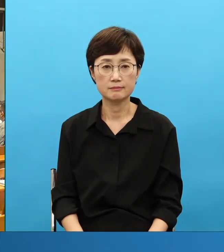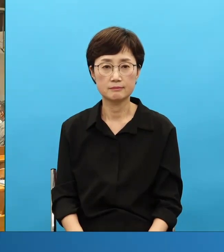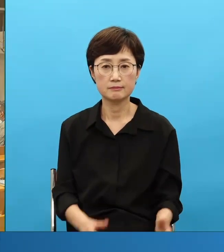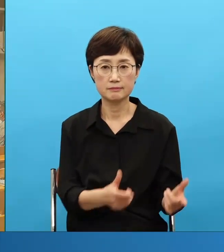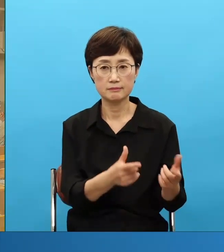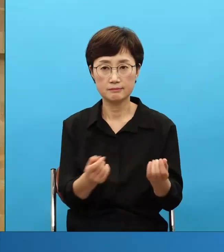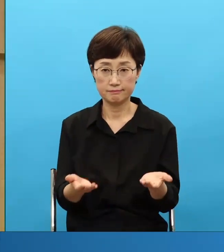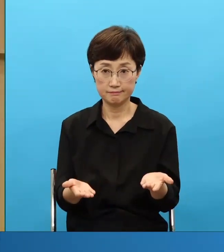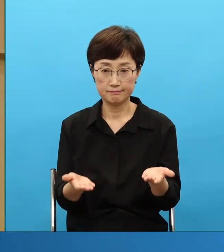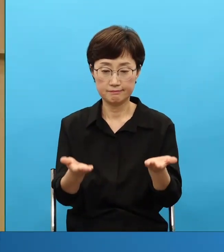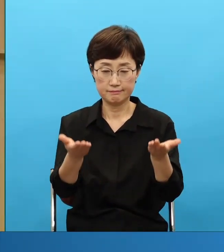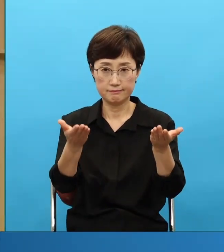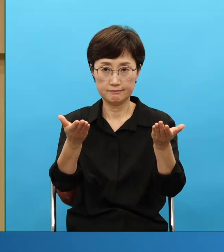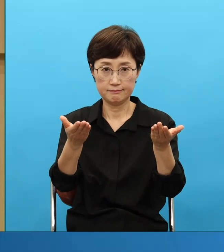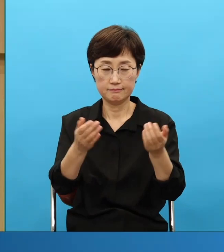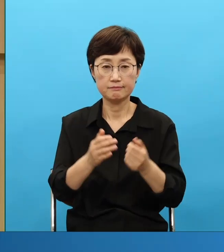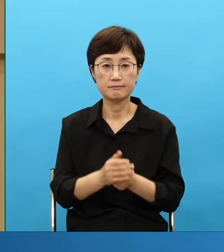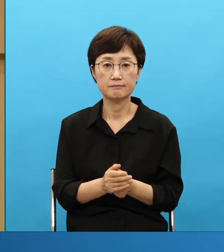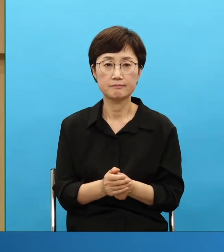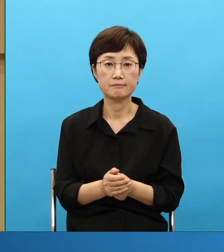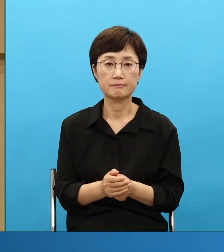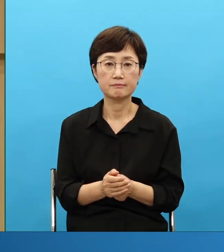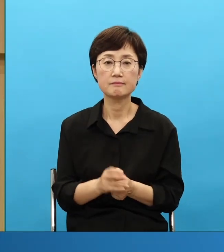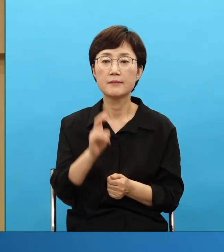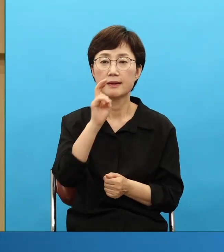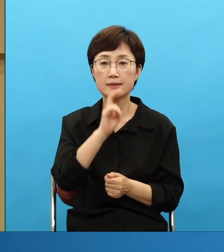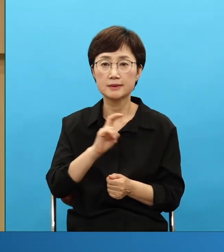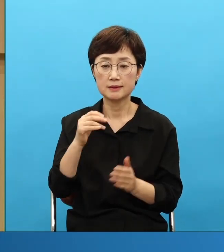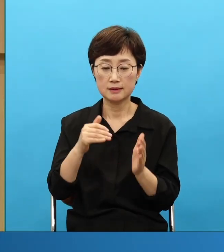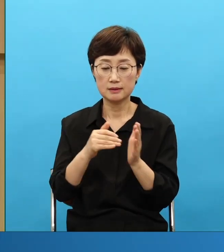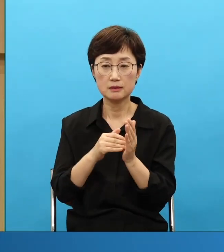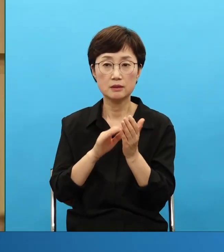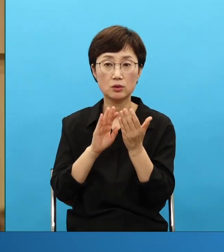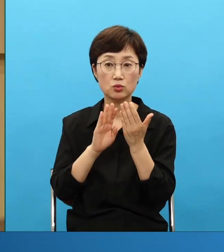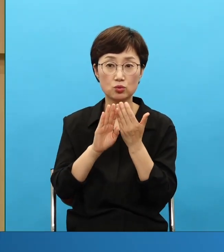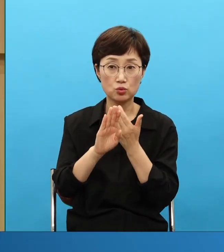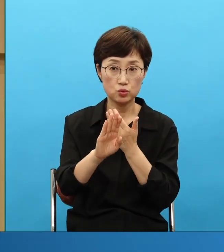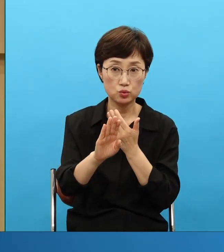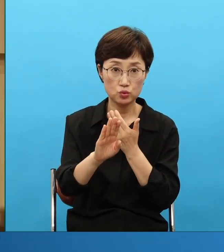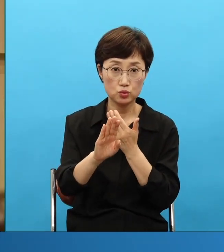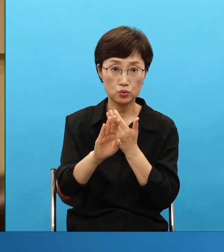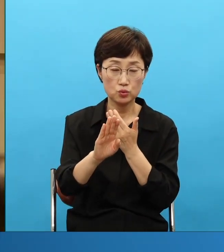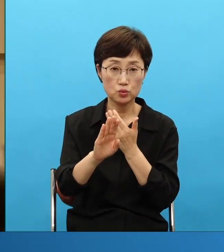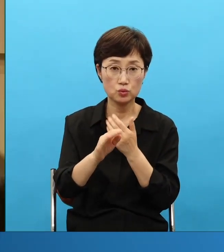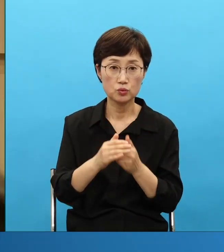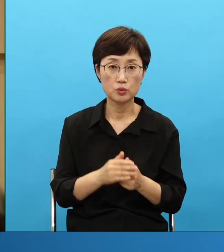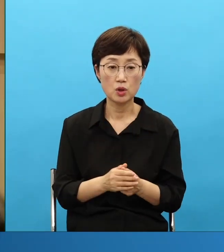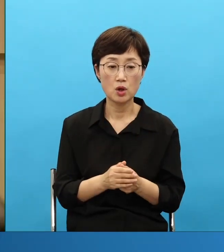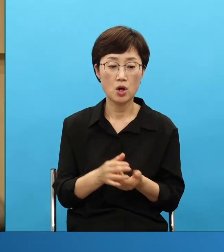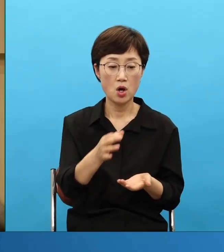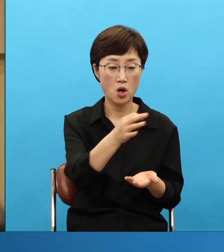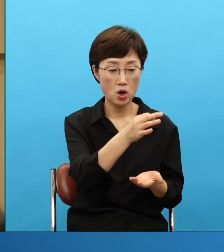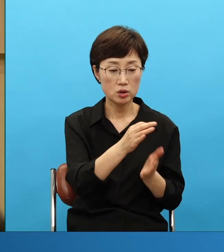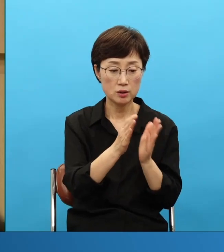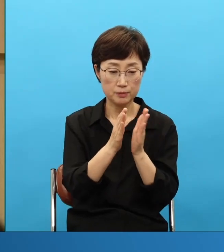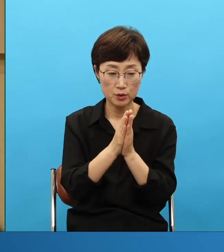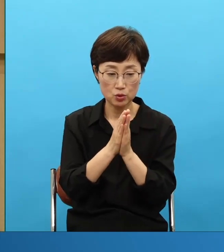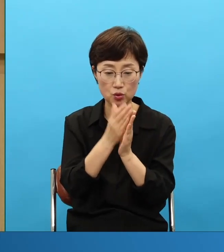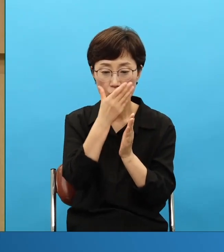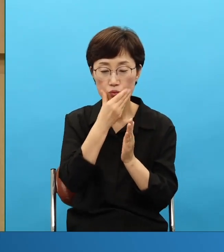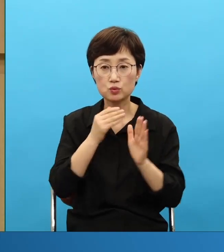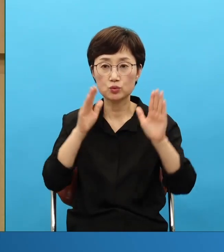다 같이 일어나셔서 주여 나의 삶 속에 찬양 후에 우리 헌금 기도 및 축도를